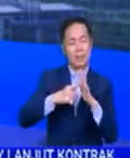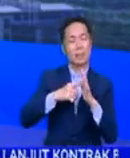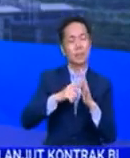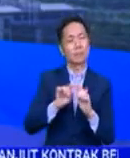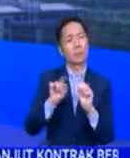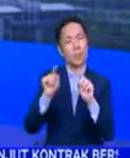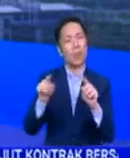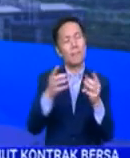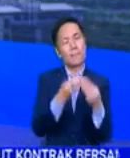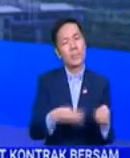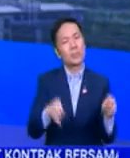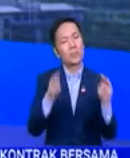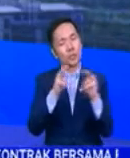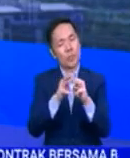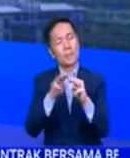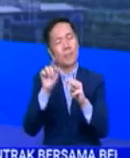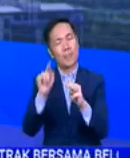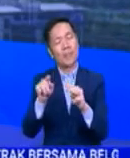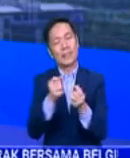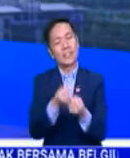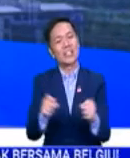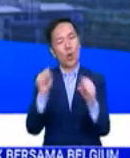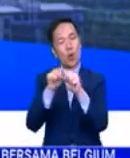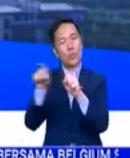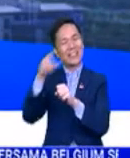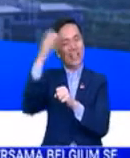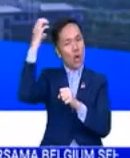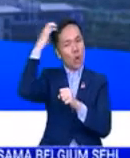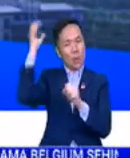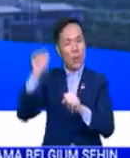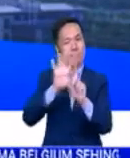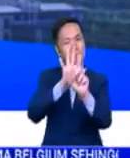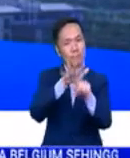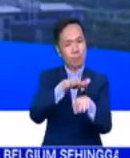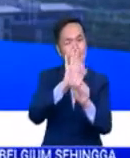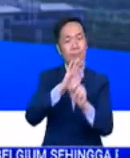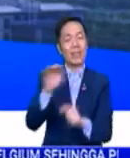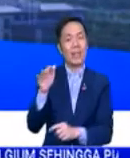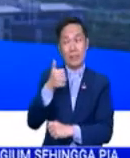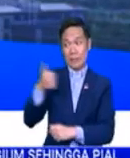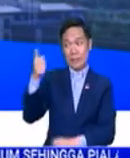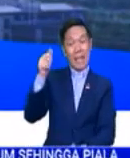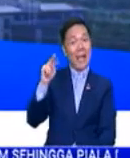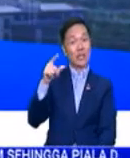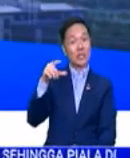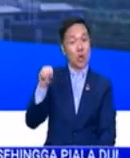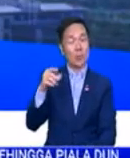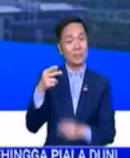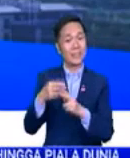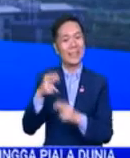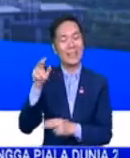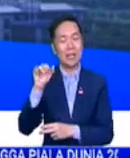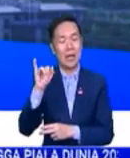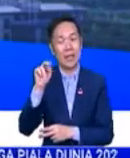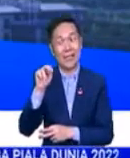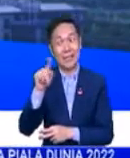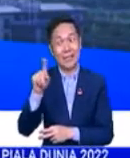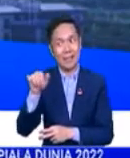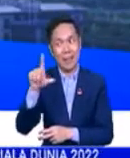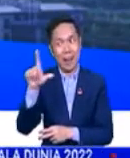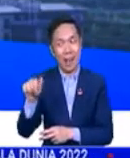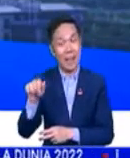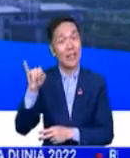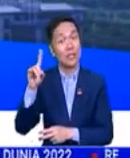mengimarahkan rumah ibadat umat Islam di Selangor. Pengerusi Gabungan NGO Selangor, Datuk Nazilah Idris berkata